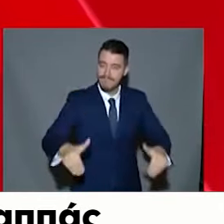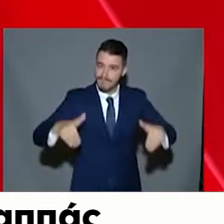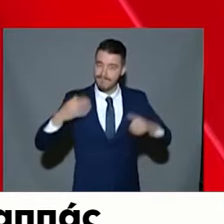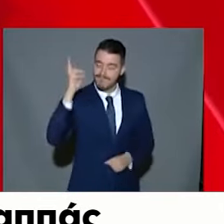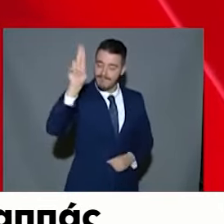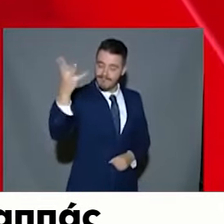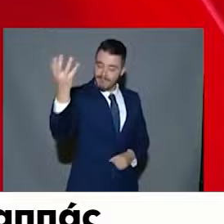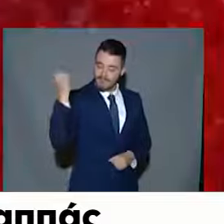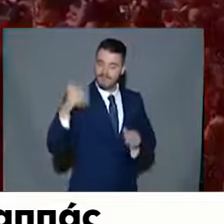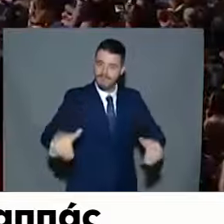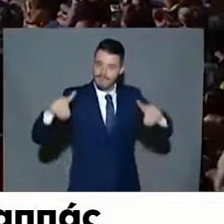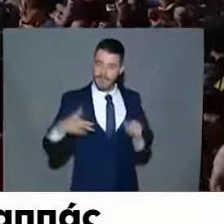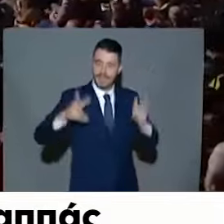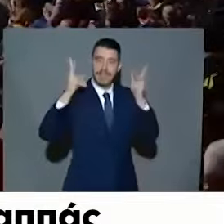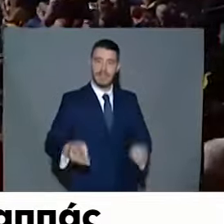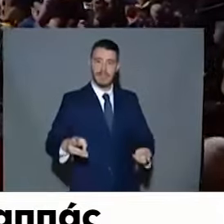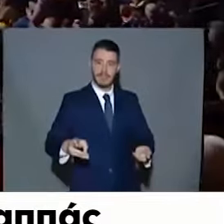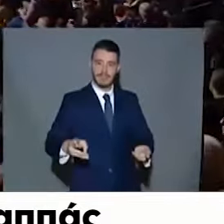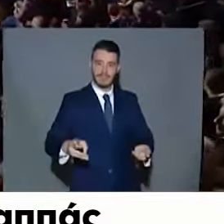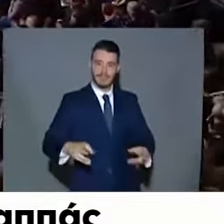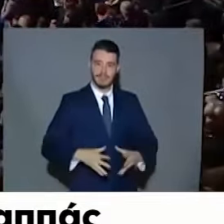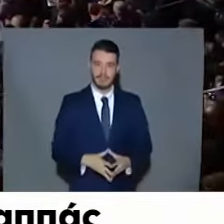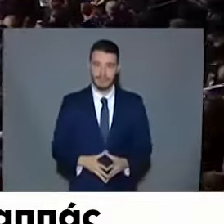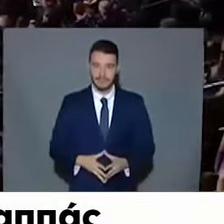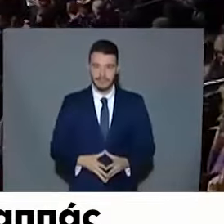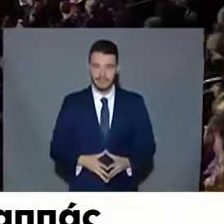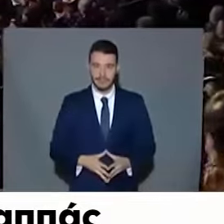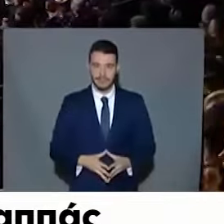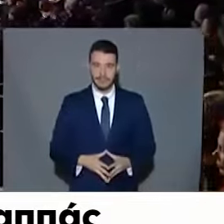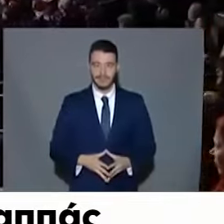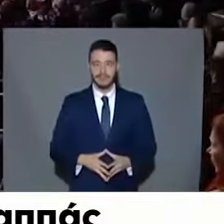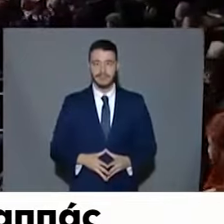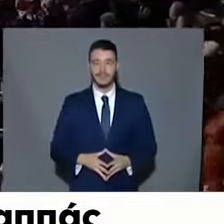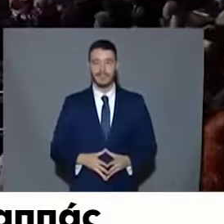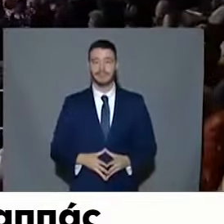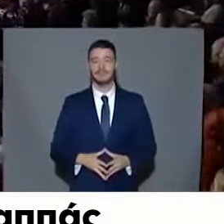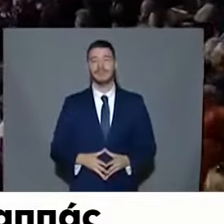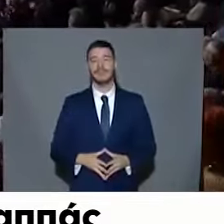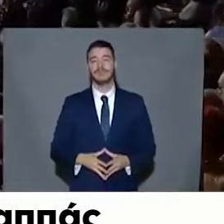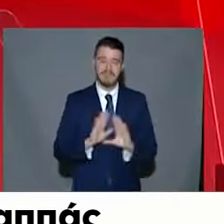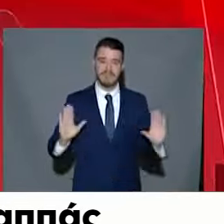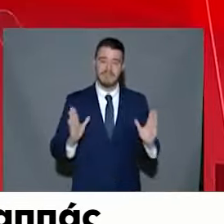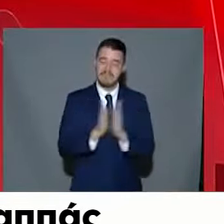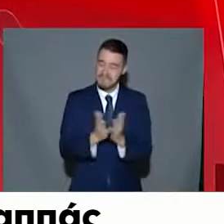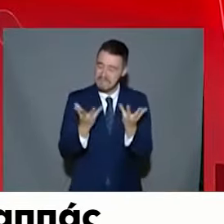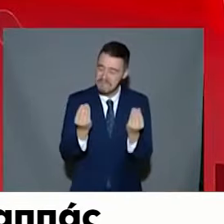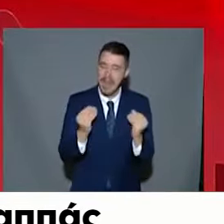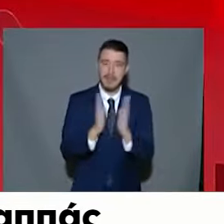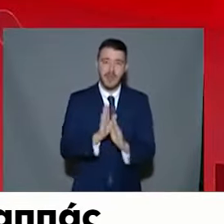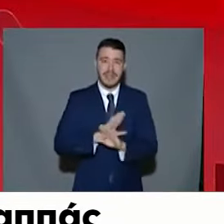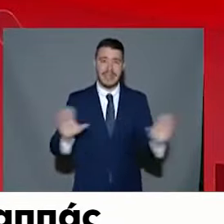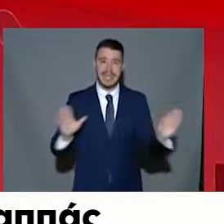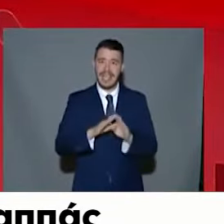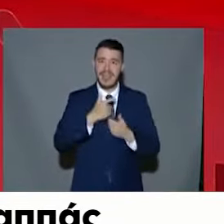Το διατάφτα. Ναι, Τάσο. Ο Τσίπρας πρότεινε εκλογή αρχηγού για να σταματήσει αυτή η